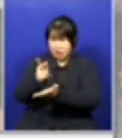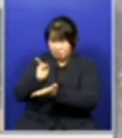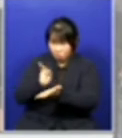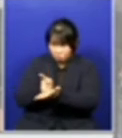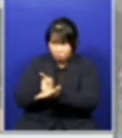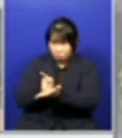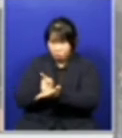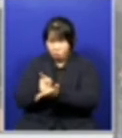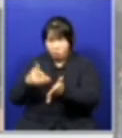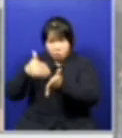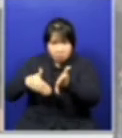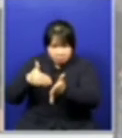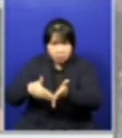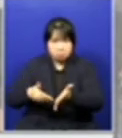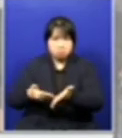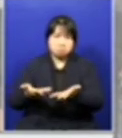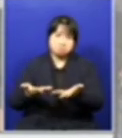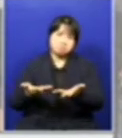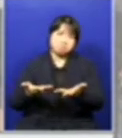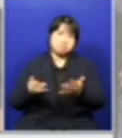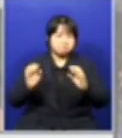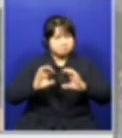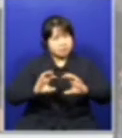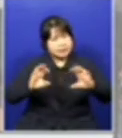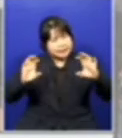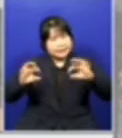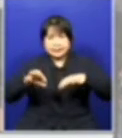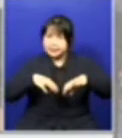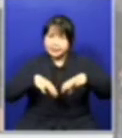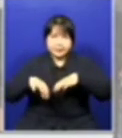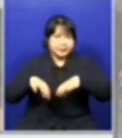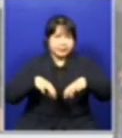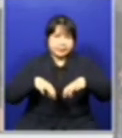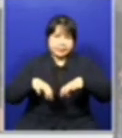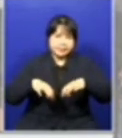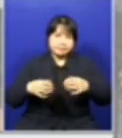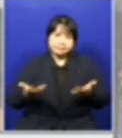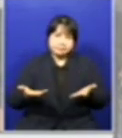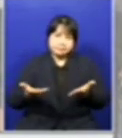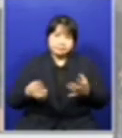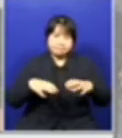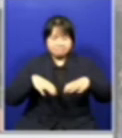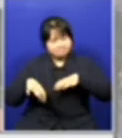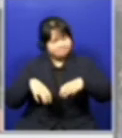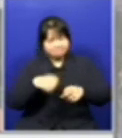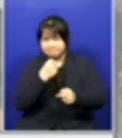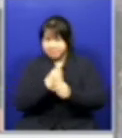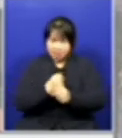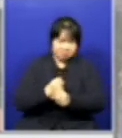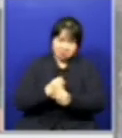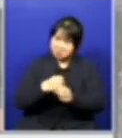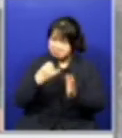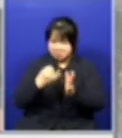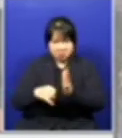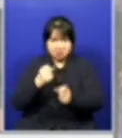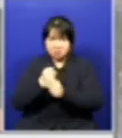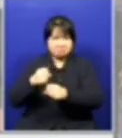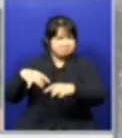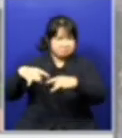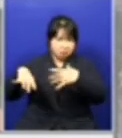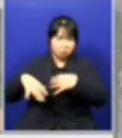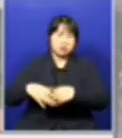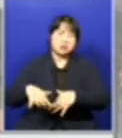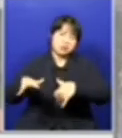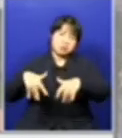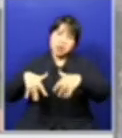และการบริหารของรัฐบาลมันบริหารบกพร่องบริหารผิดพลาดนี่แหละครับประชาชน